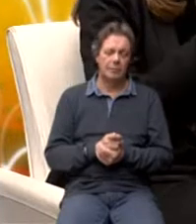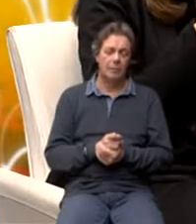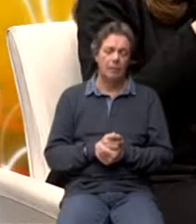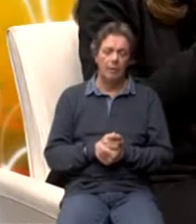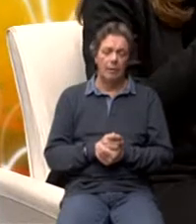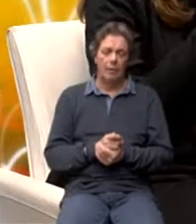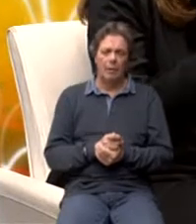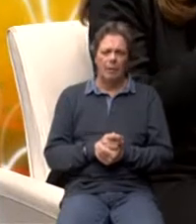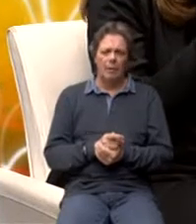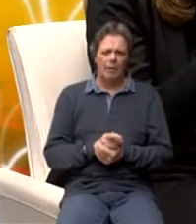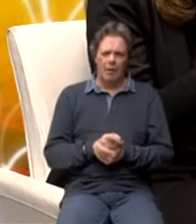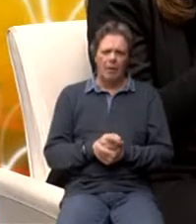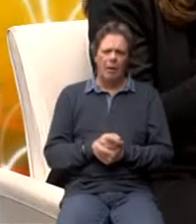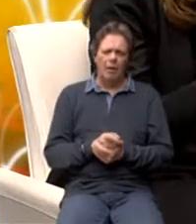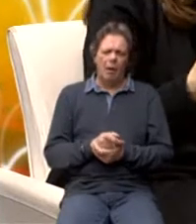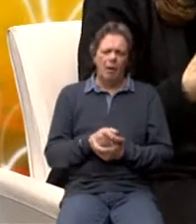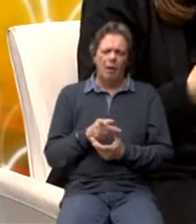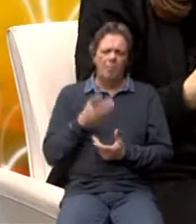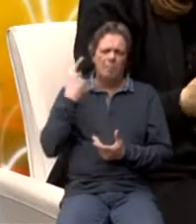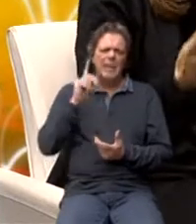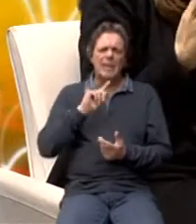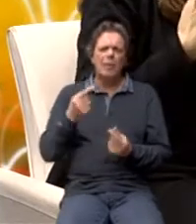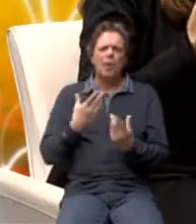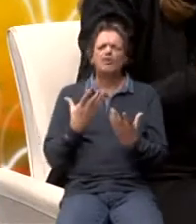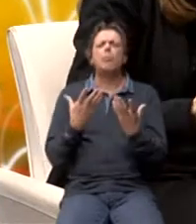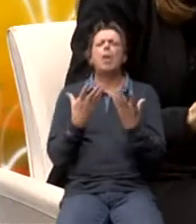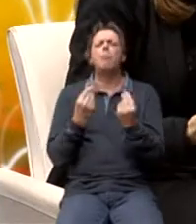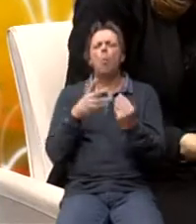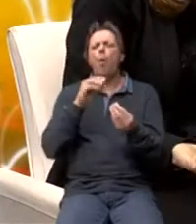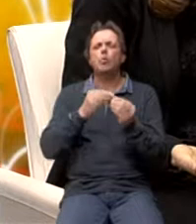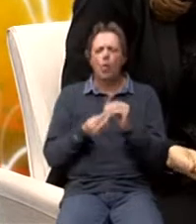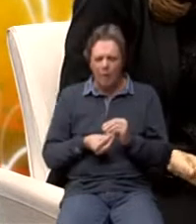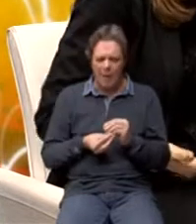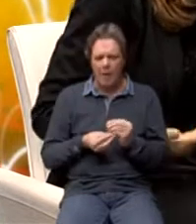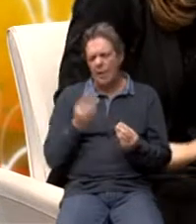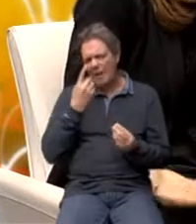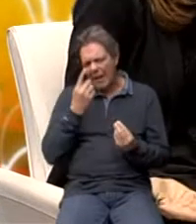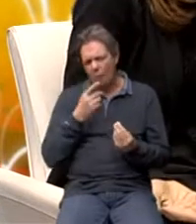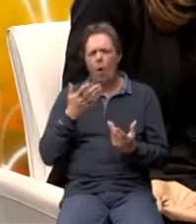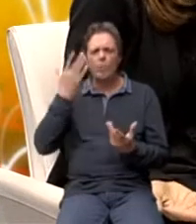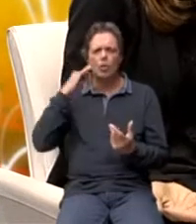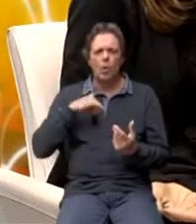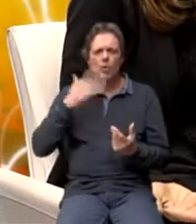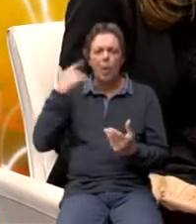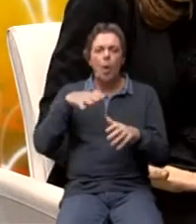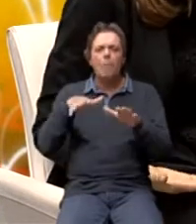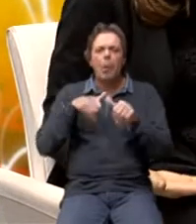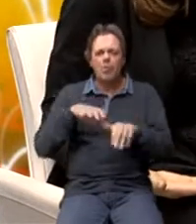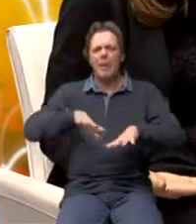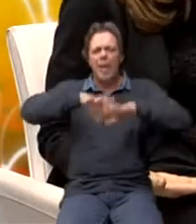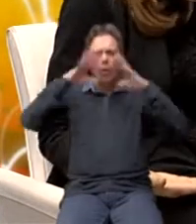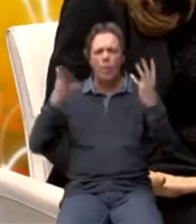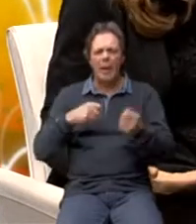pa nije toliko bilo intenzivno u trgovinama zato što smo preuzimali, to mora se shvatiti da je prošle godine bilo preuzimanje